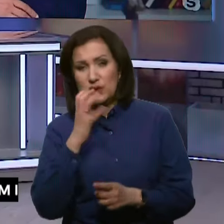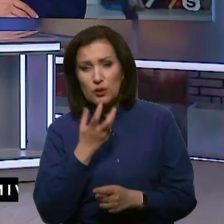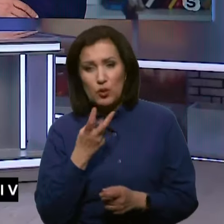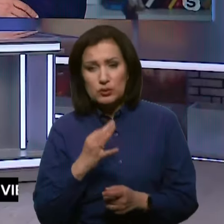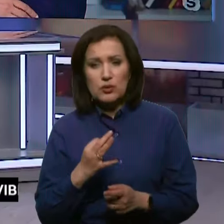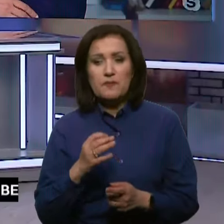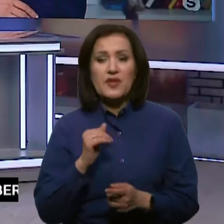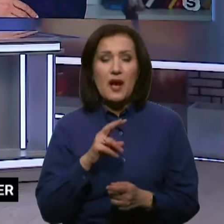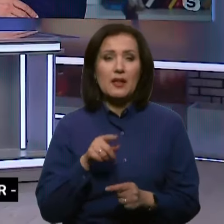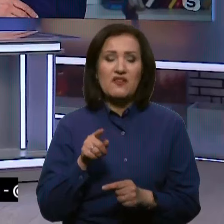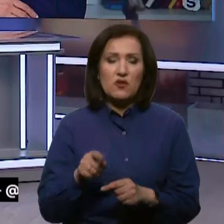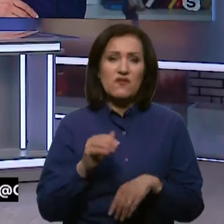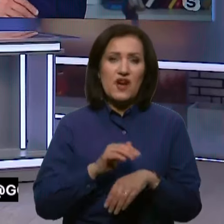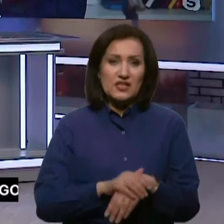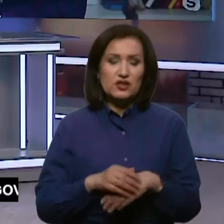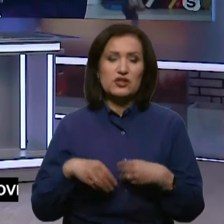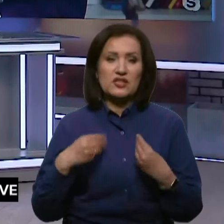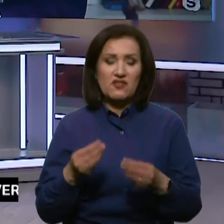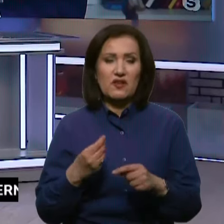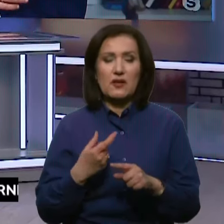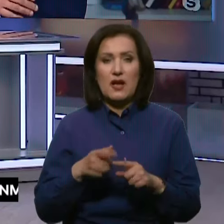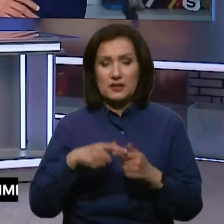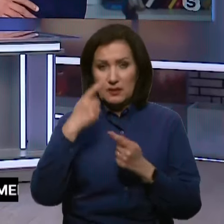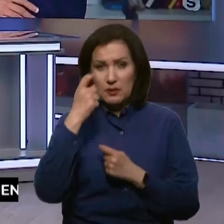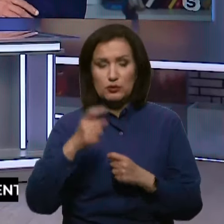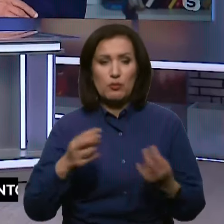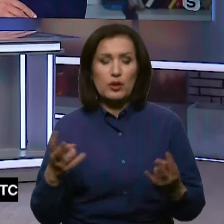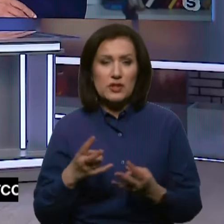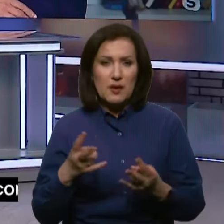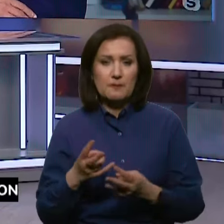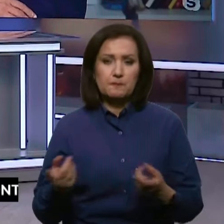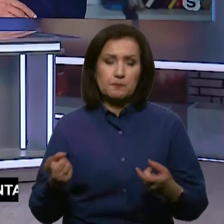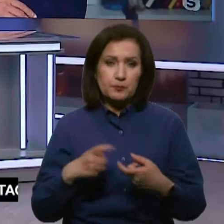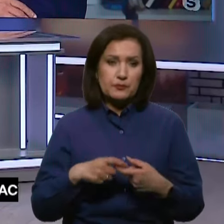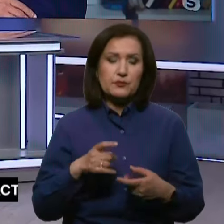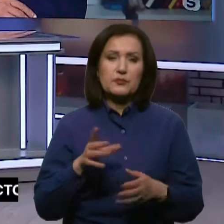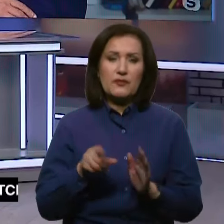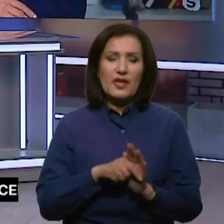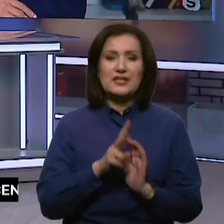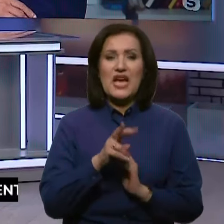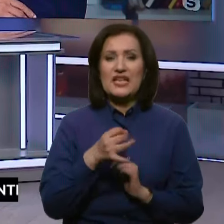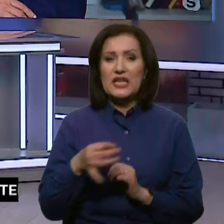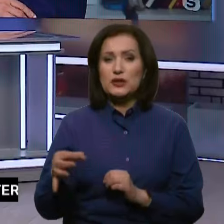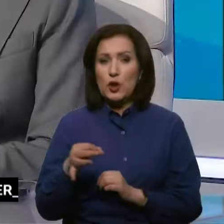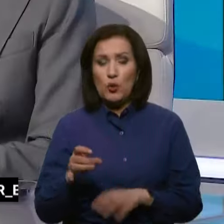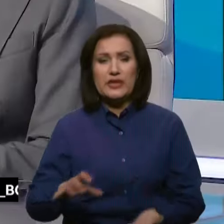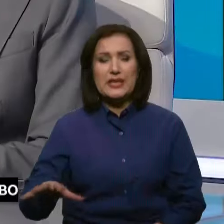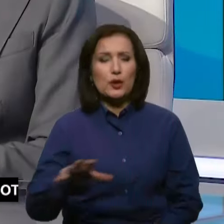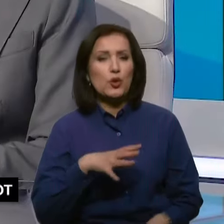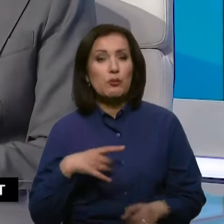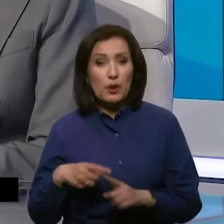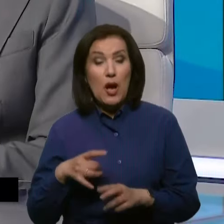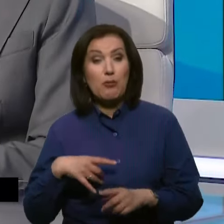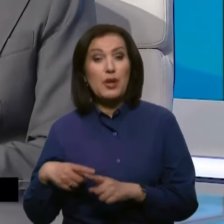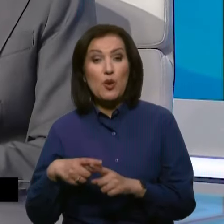сур'ёзна, але ён фактычна даваў гэты меседж, што патрэбна спалучыць з Калінінградскай вобласцю тэрыторыю Беларусі.